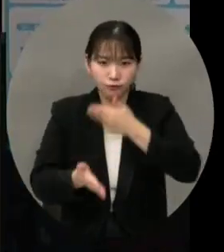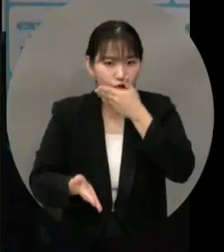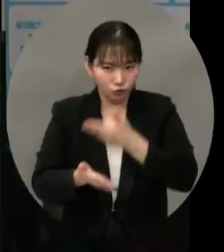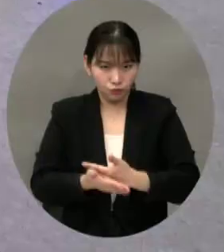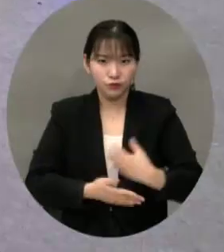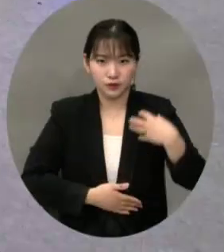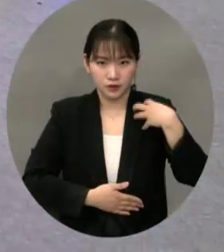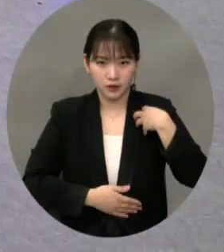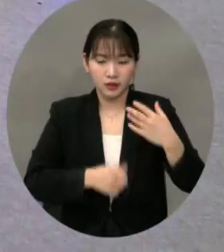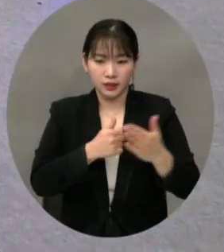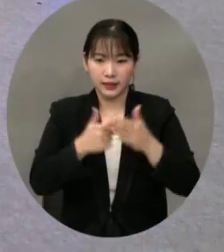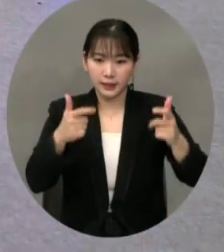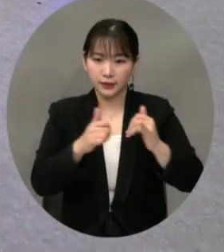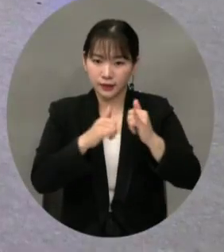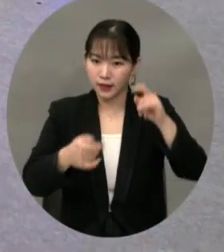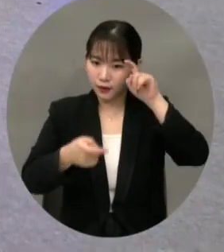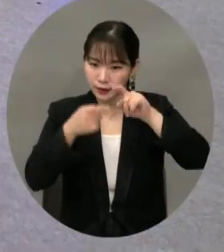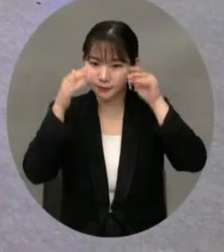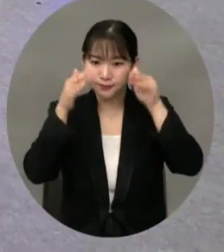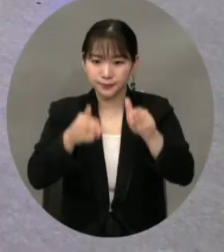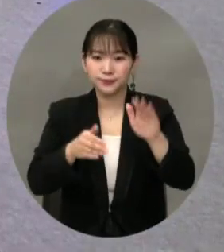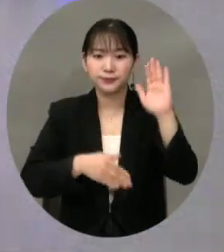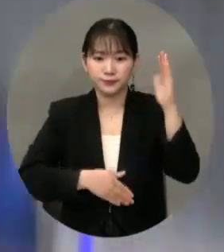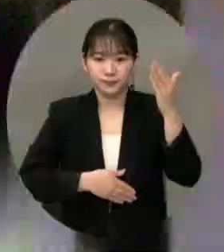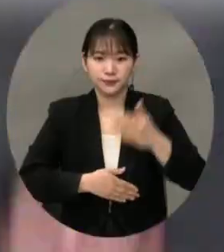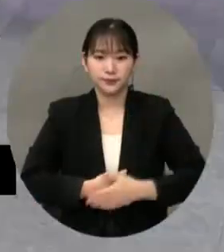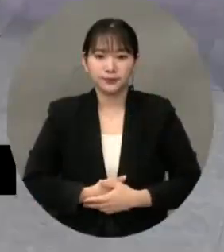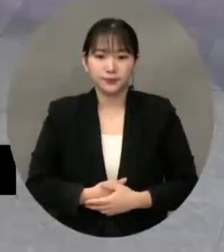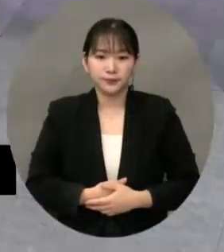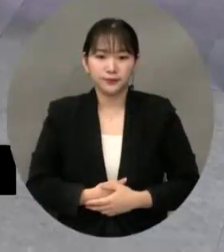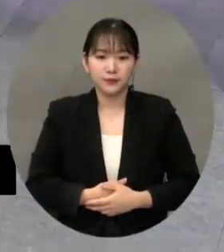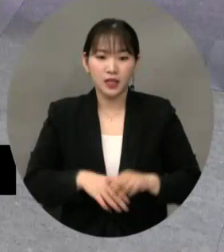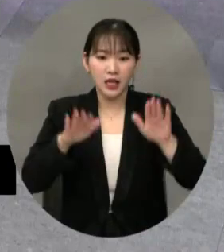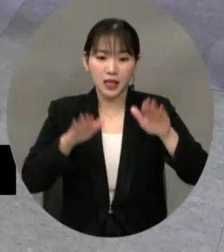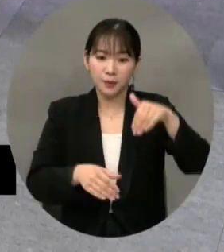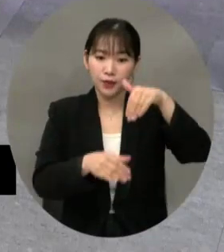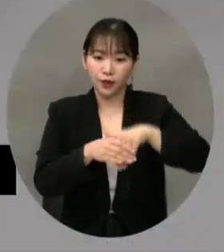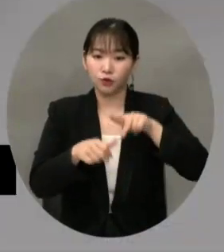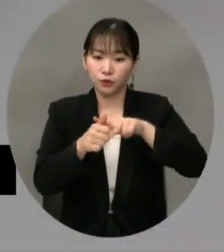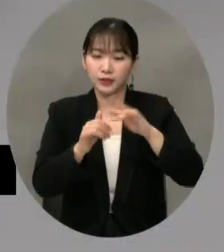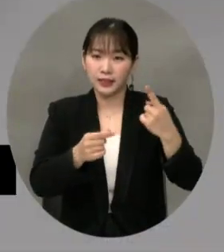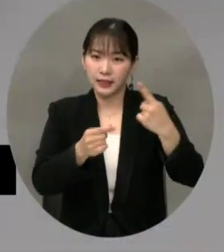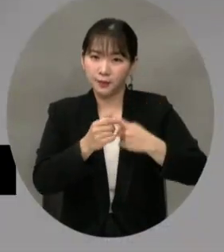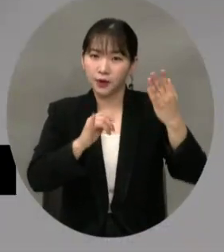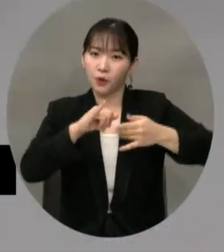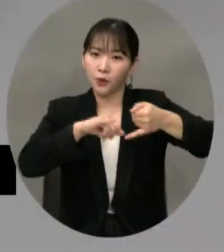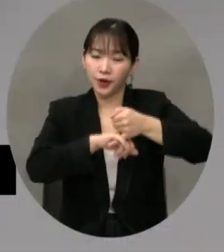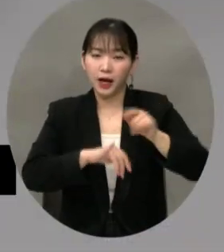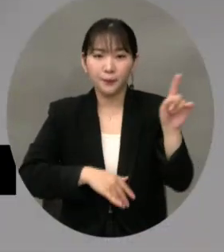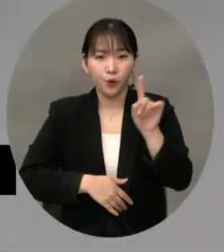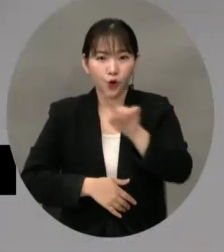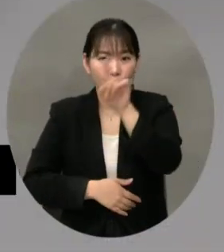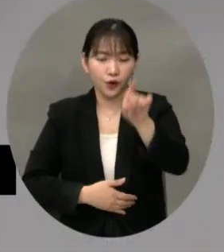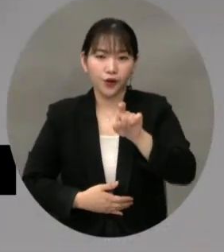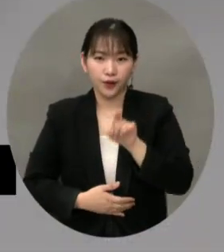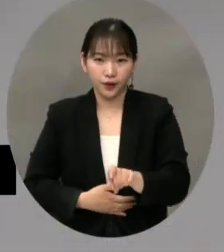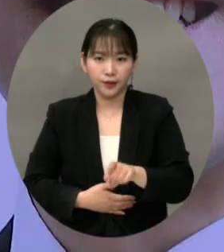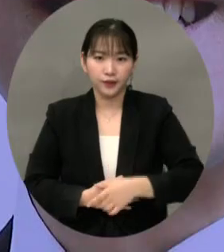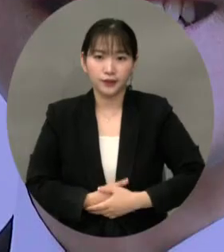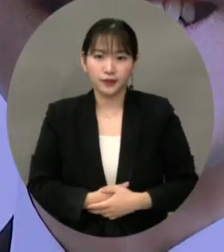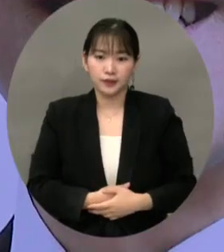하는 만큼 지역민의 관심이 집중됐습니다. 이번 총선 후보자들의 제1공약은 과연